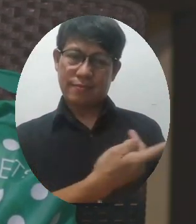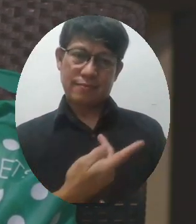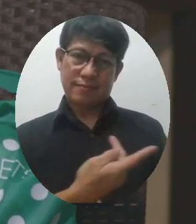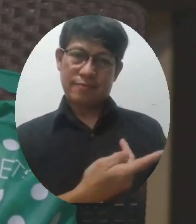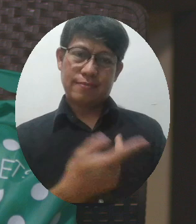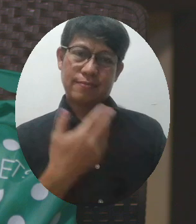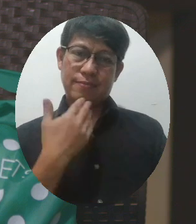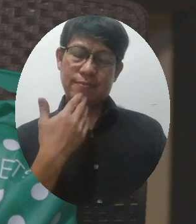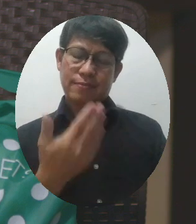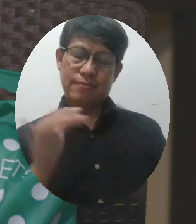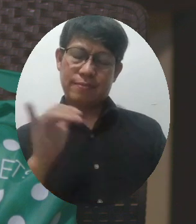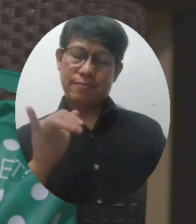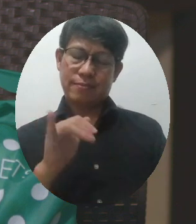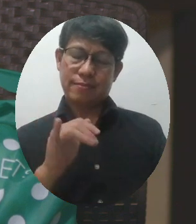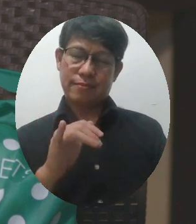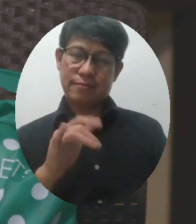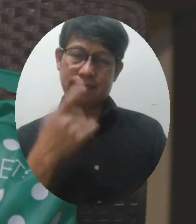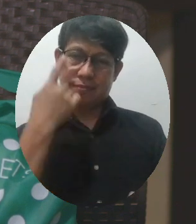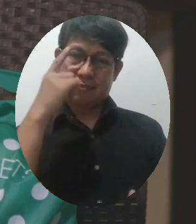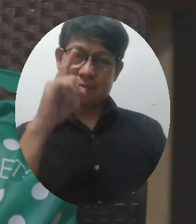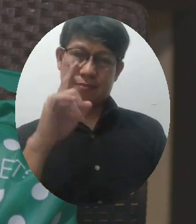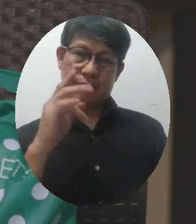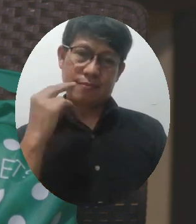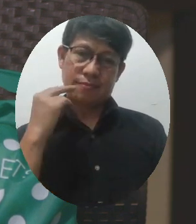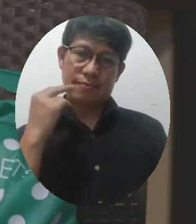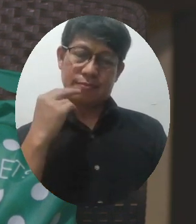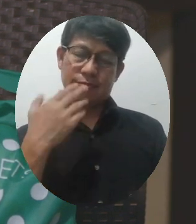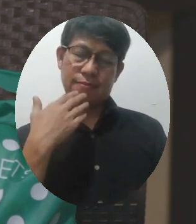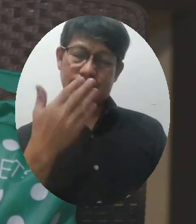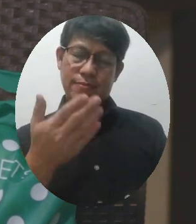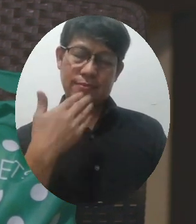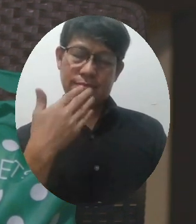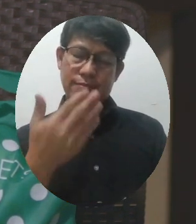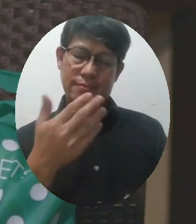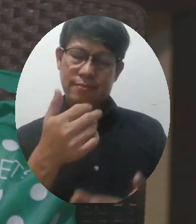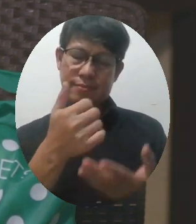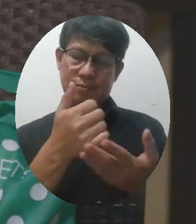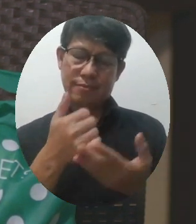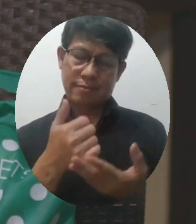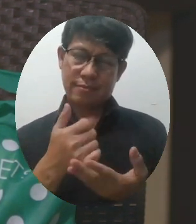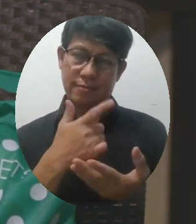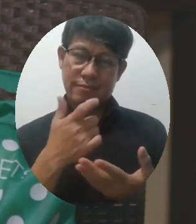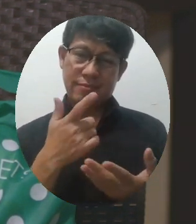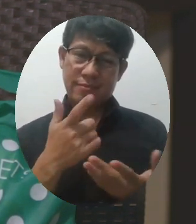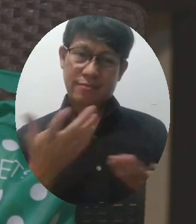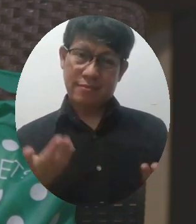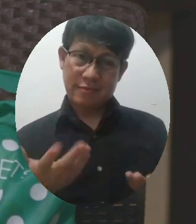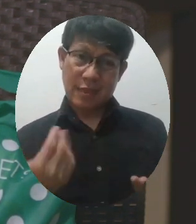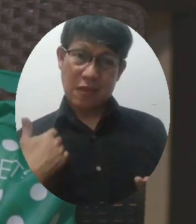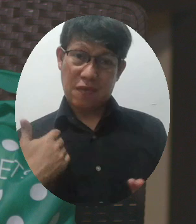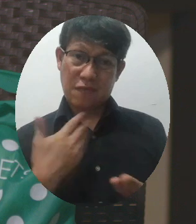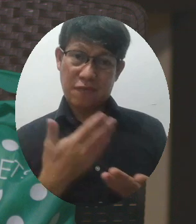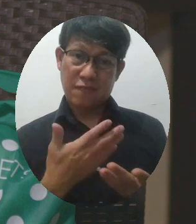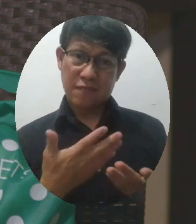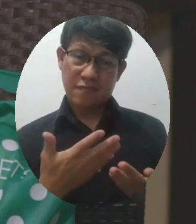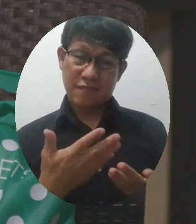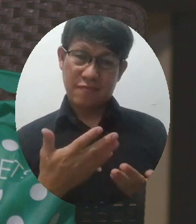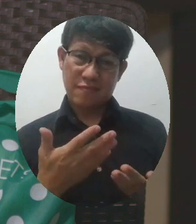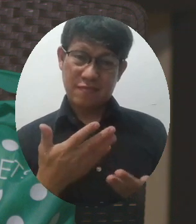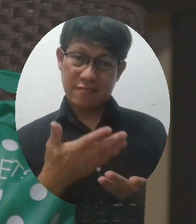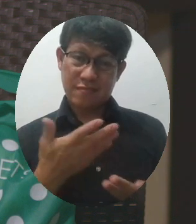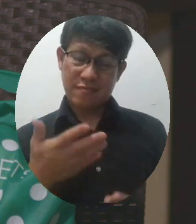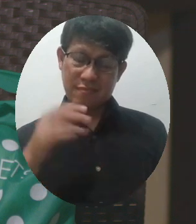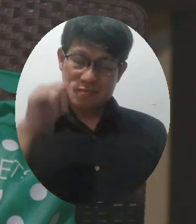po mag-ina at lalo po sa aking anak na si Natalie. Napakalaking tulong po na ipinadala po ninyo